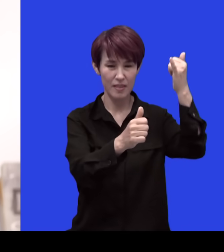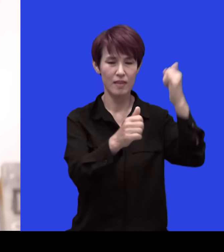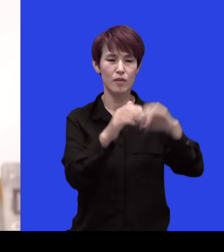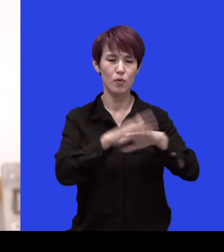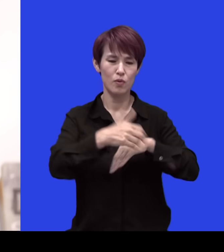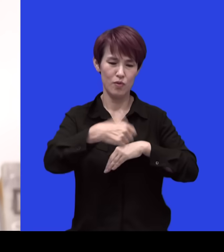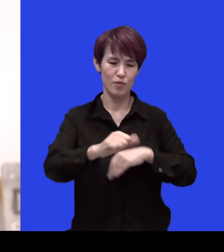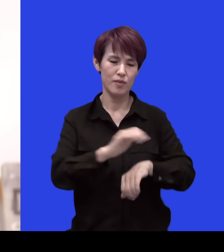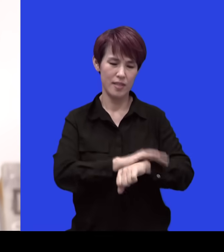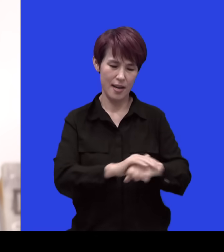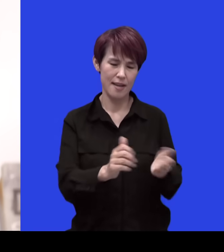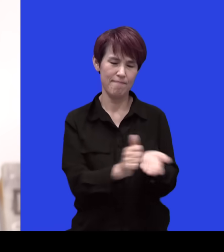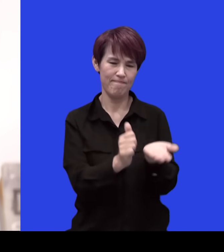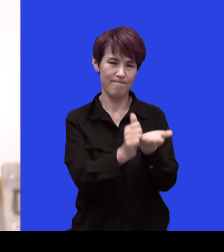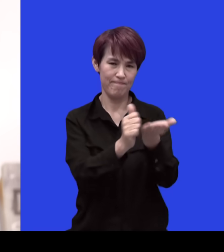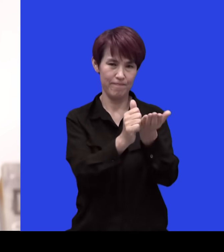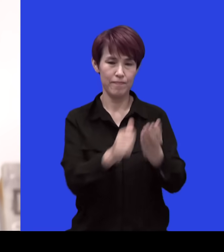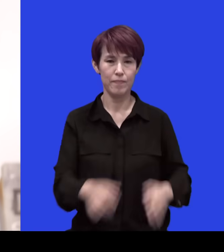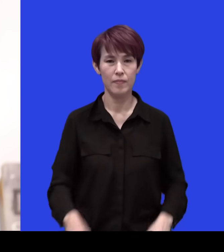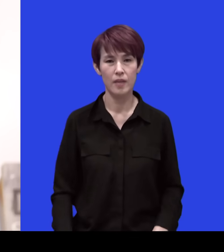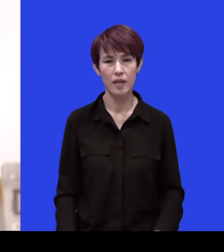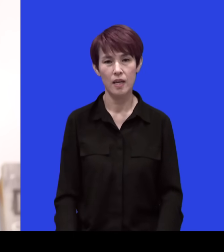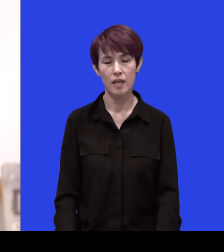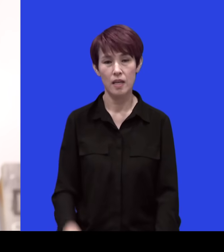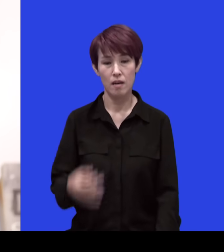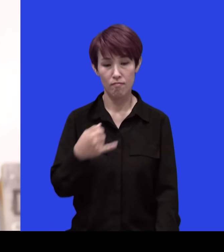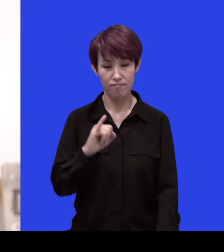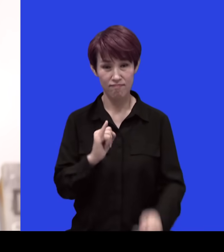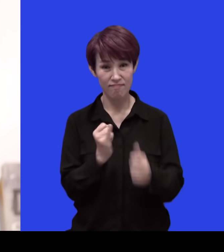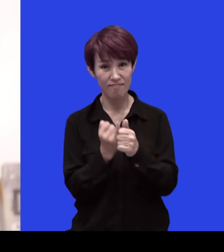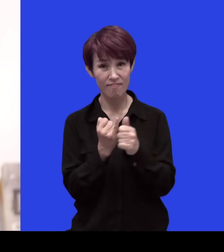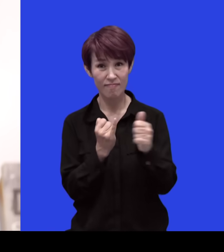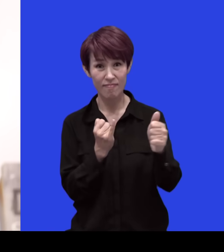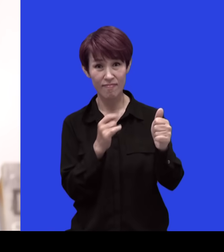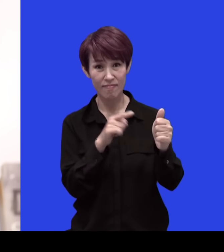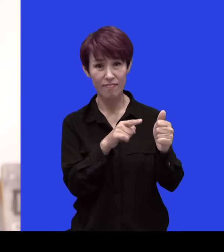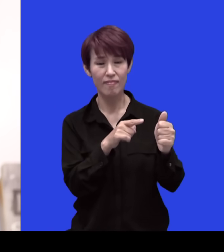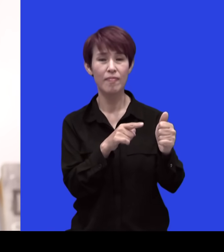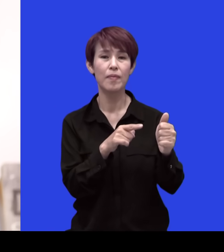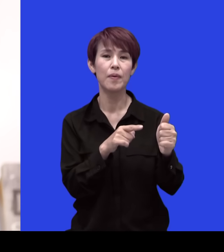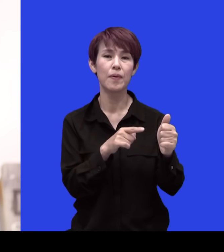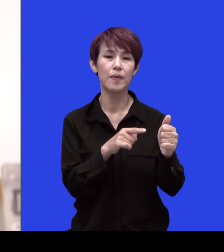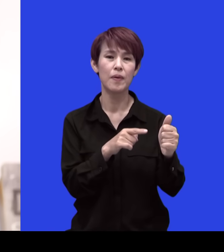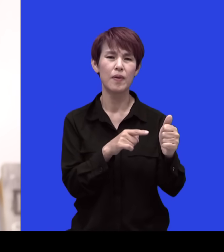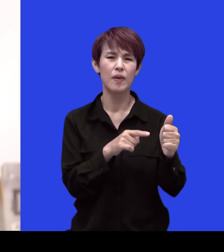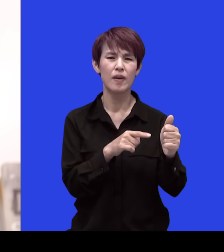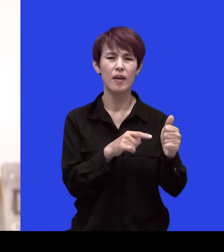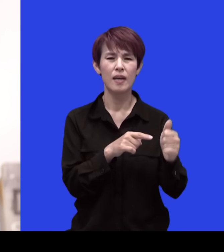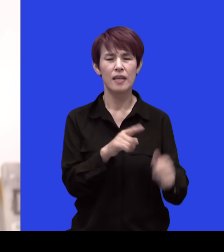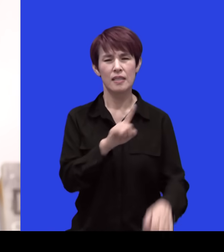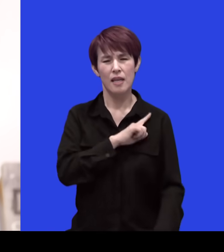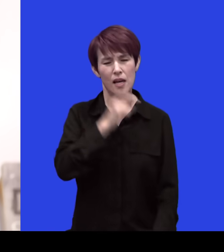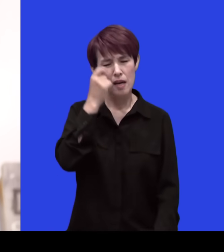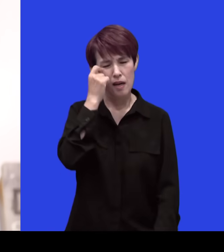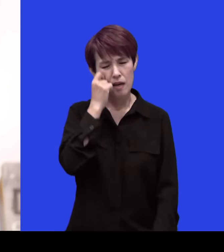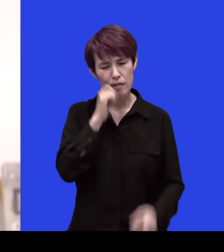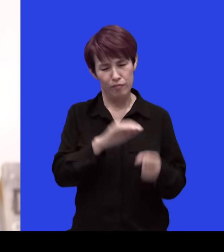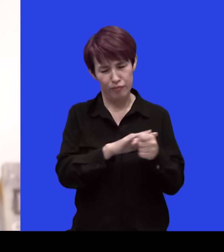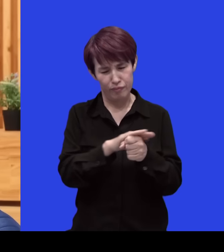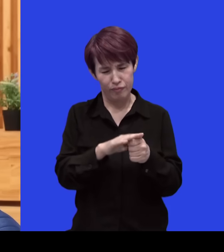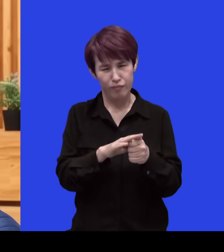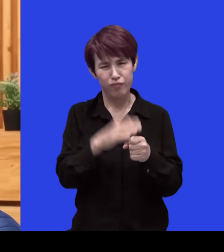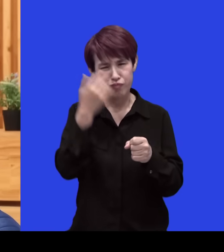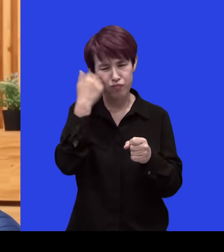아유. 우리 사위는 제가 처음에는 누가 그러더라고요. 제일 불쌍한 애가